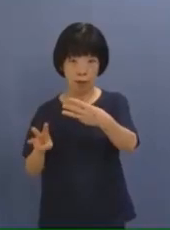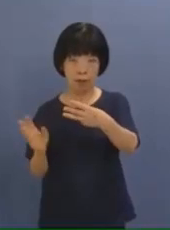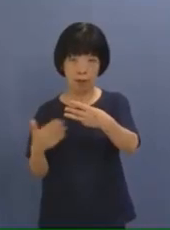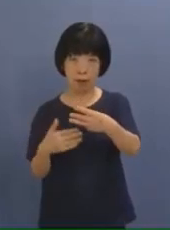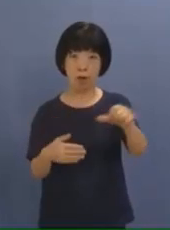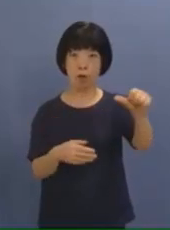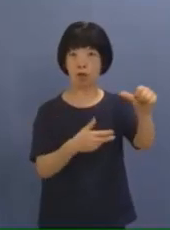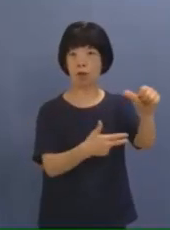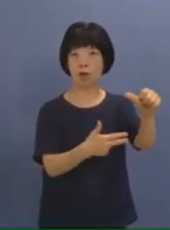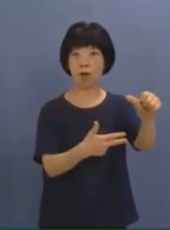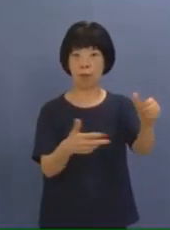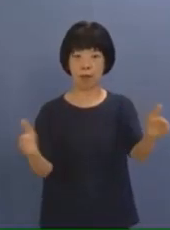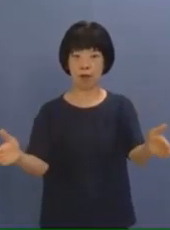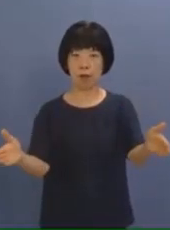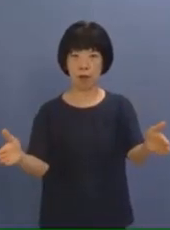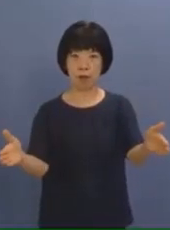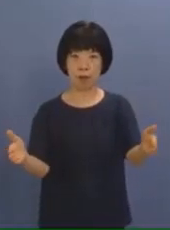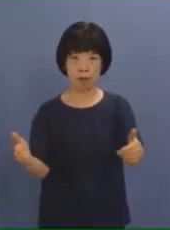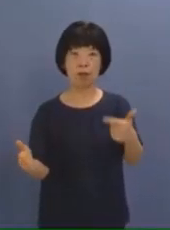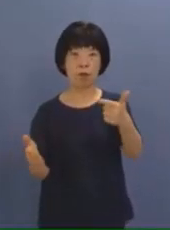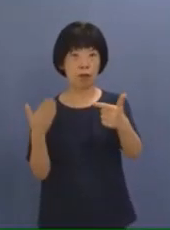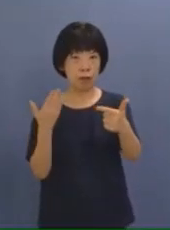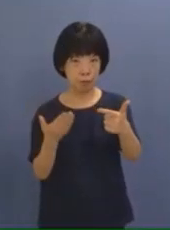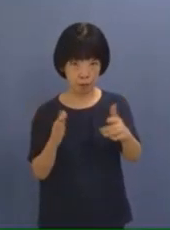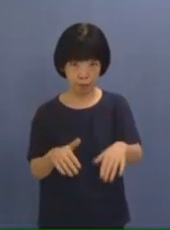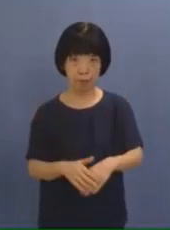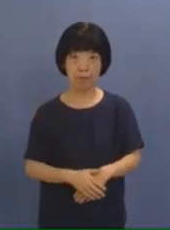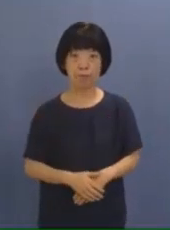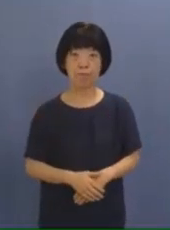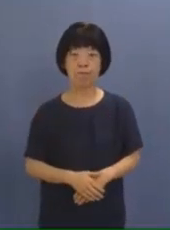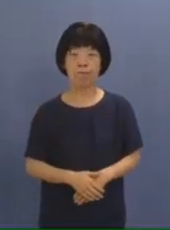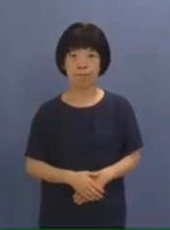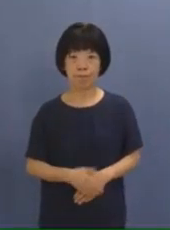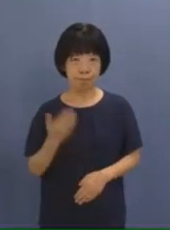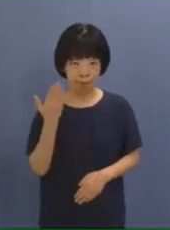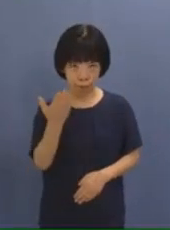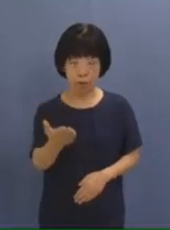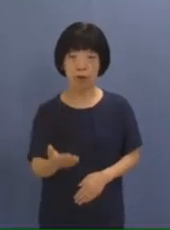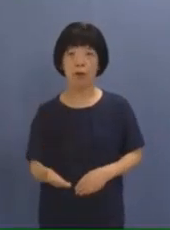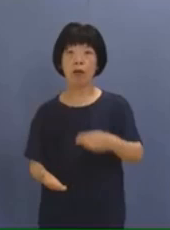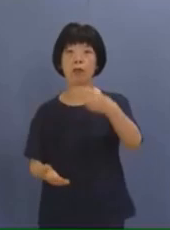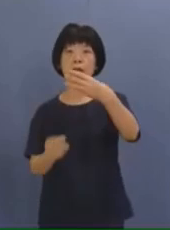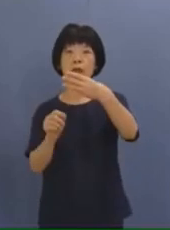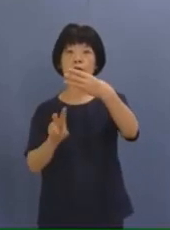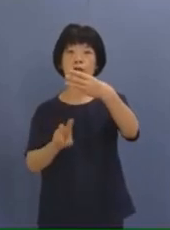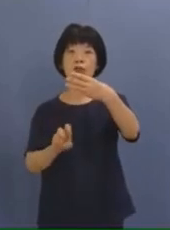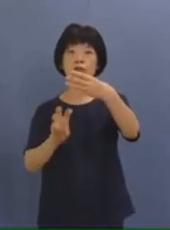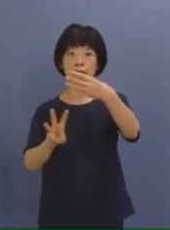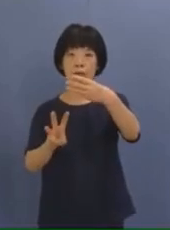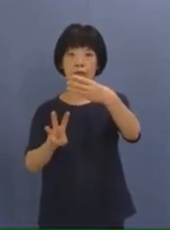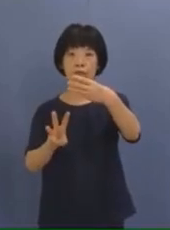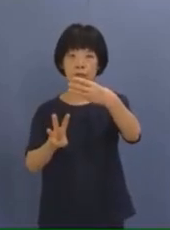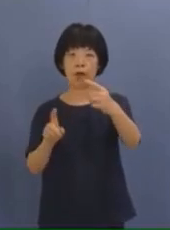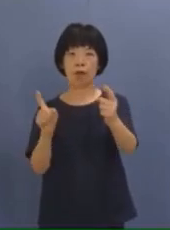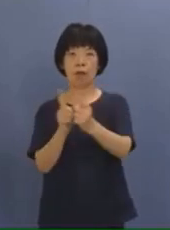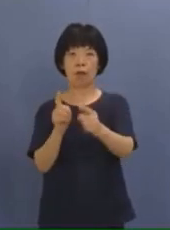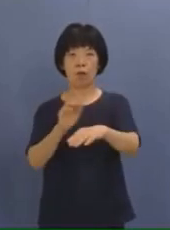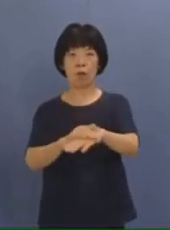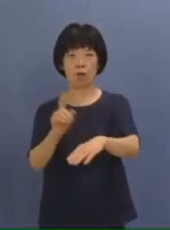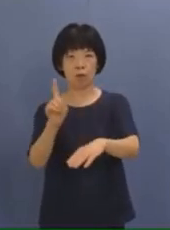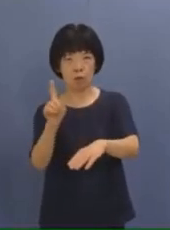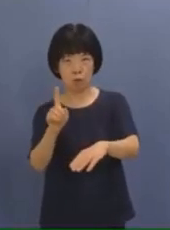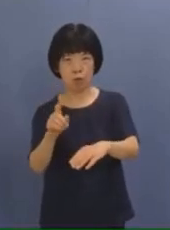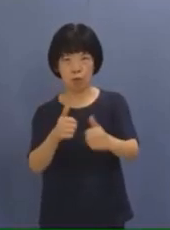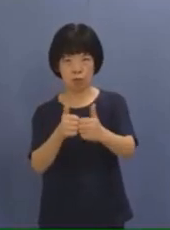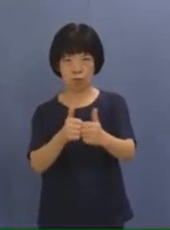ました。あとすいません細かいことなんですが、3月21日の時点で、対応を協議した際に、まあ、この文書がもしか